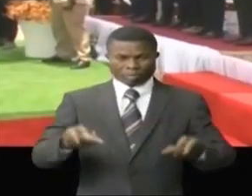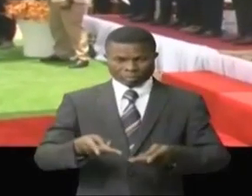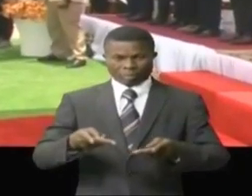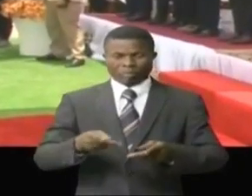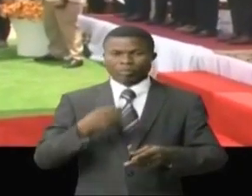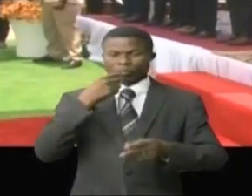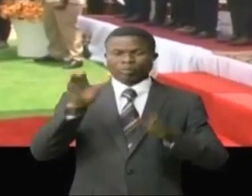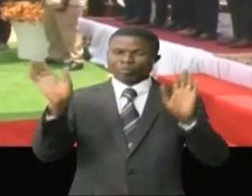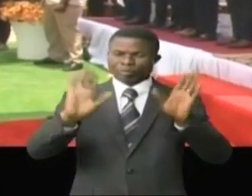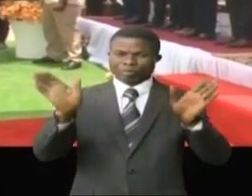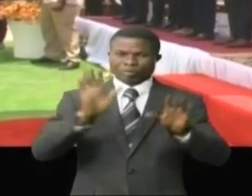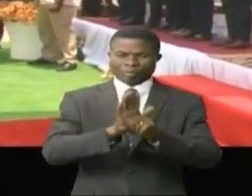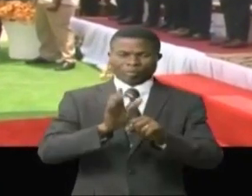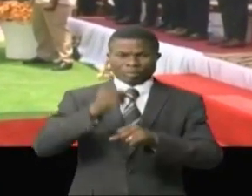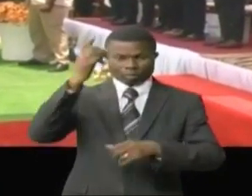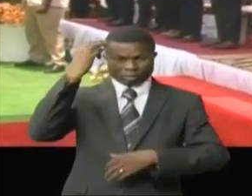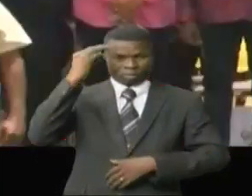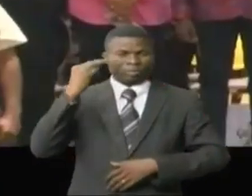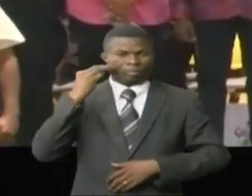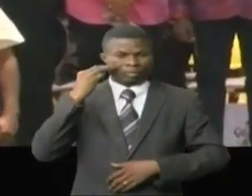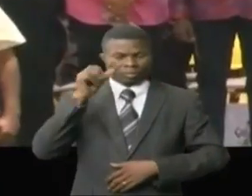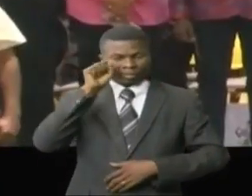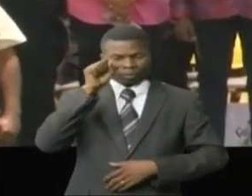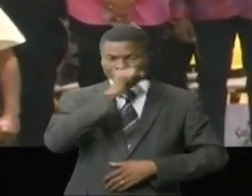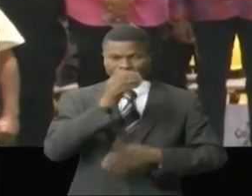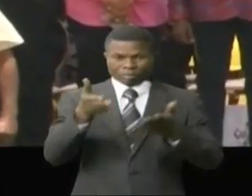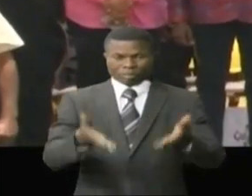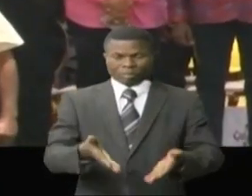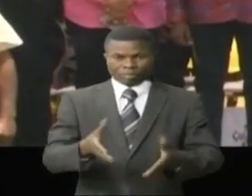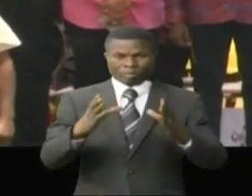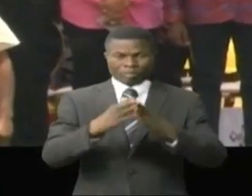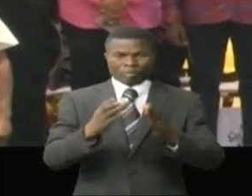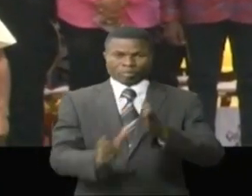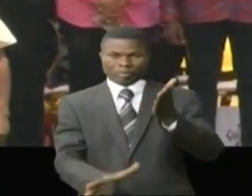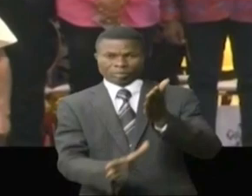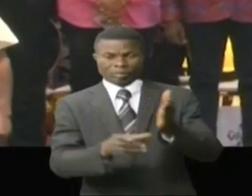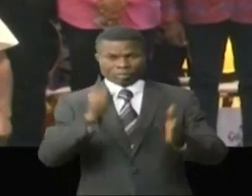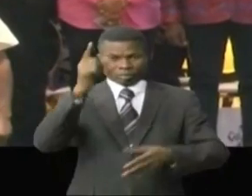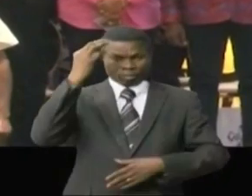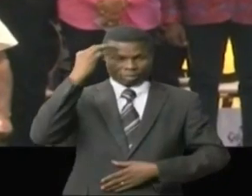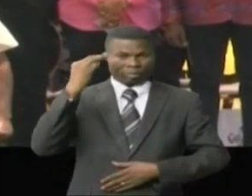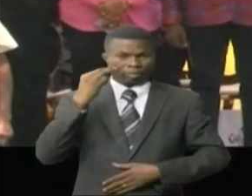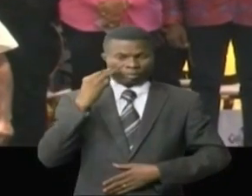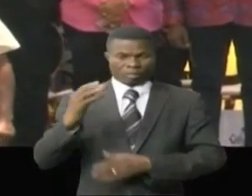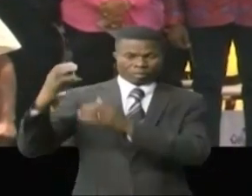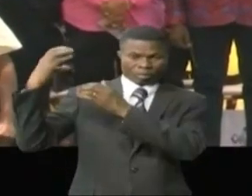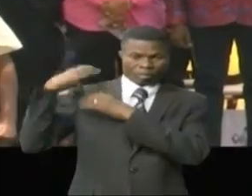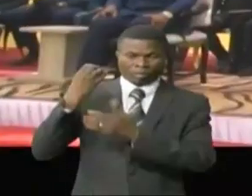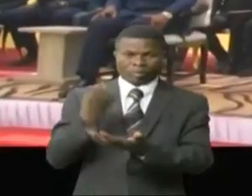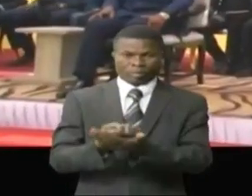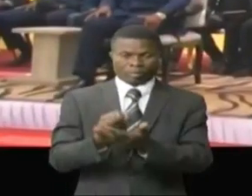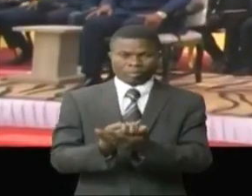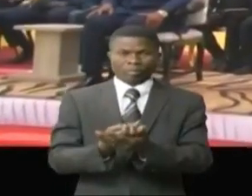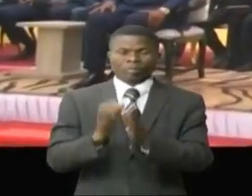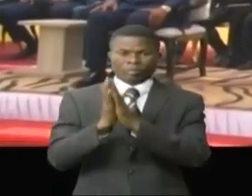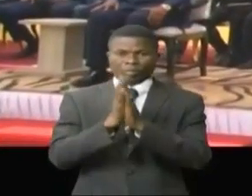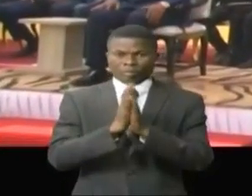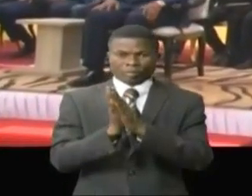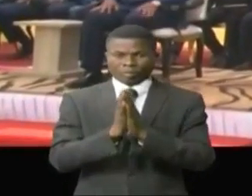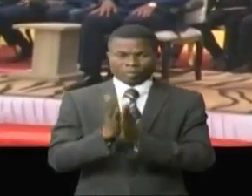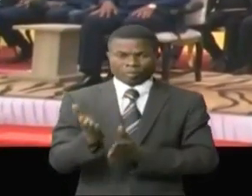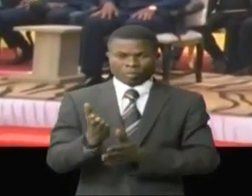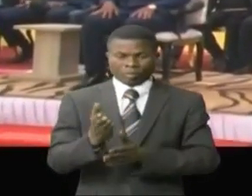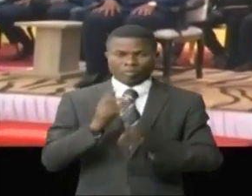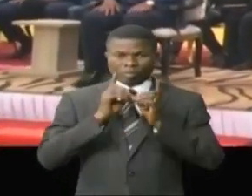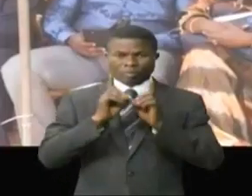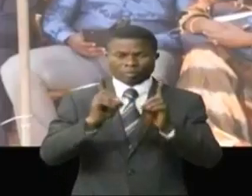salue notamment le Premier ministre Jean-Michel Samalukonde et les vice-premiers ministres en charge de l'économie Vital Kamerhe. Dans son